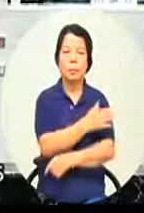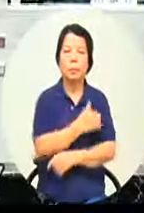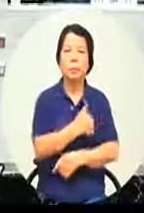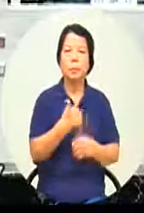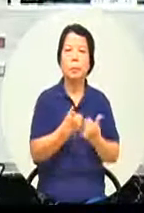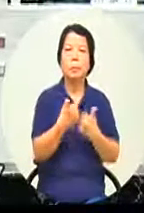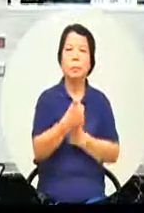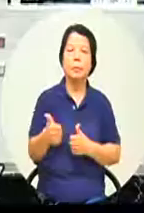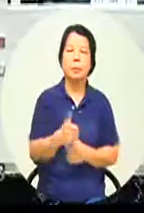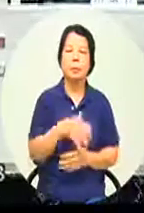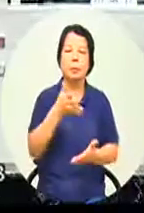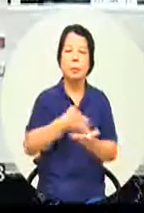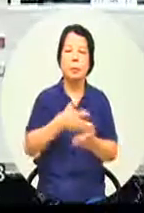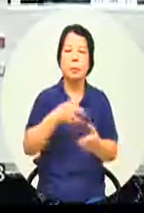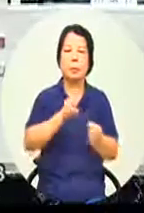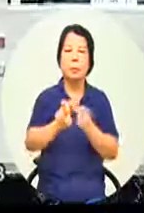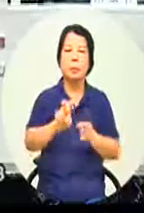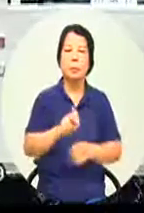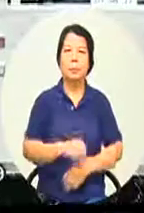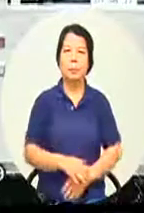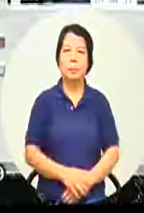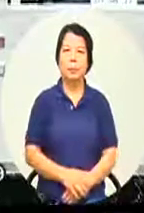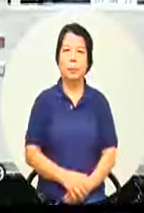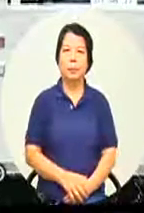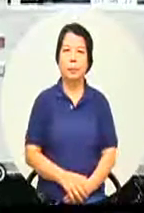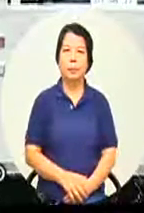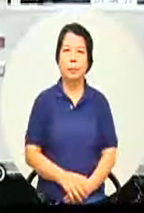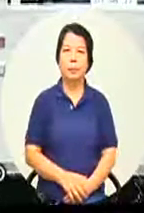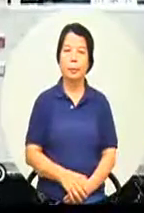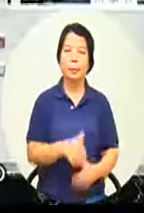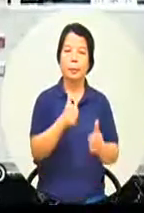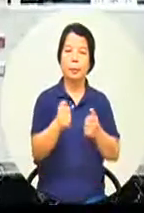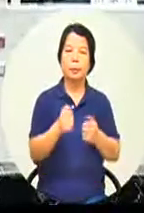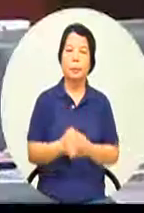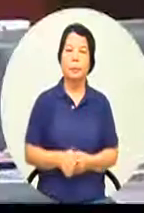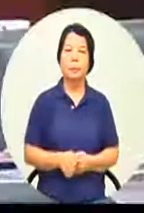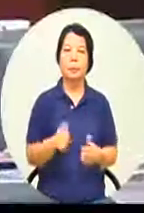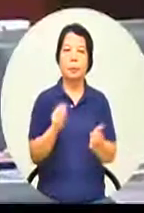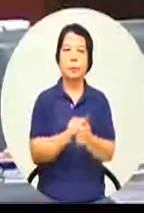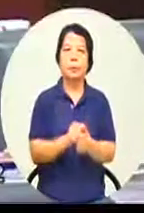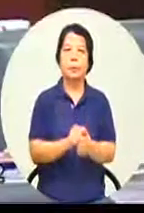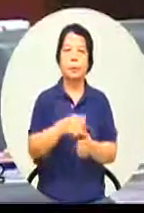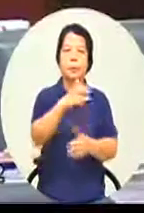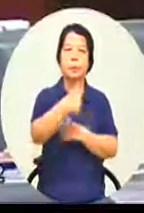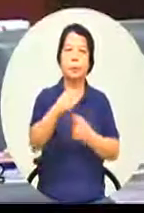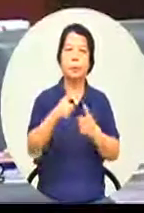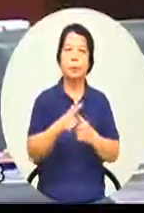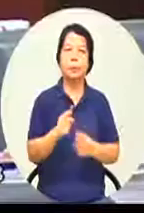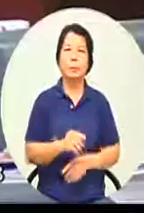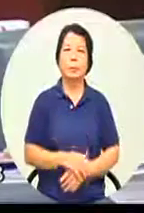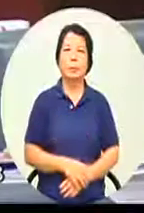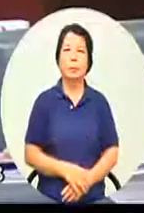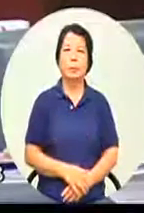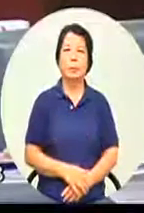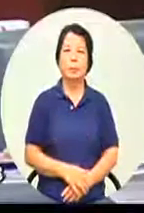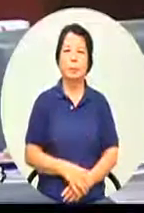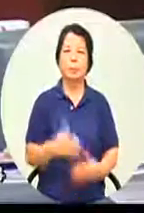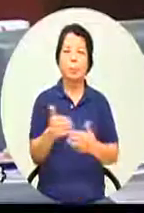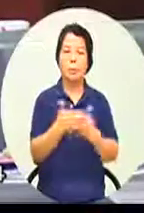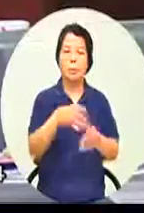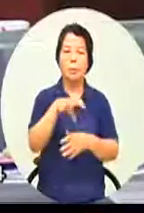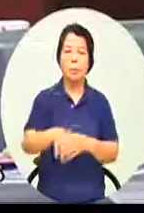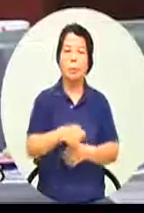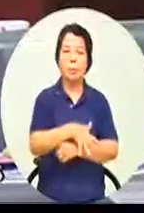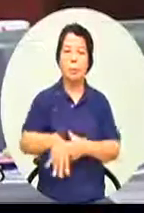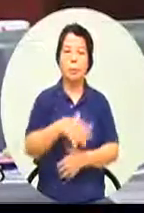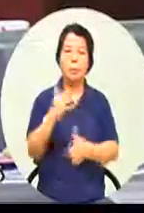员，时间20分钟。 好，谢谢我们副召集人哈。我们交通部门的各位局